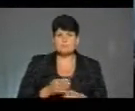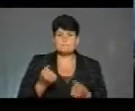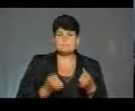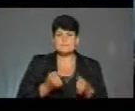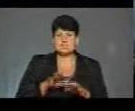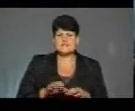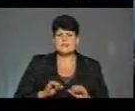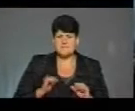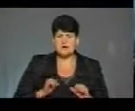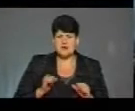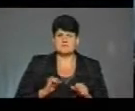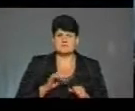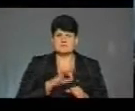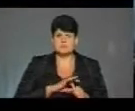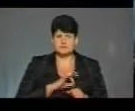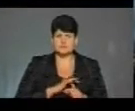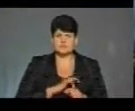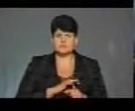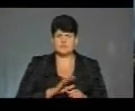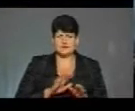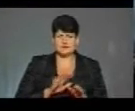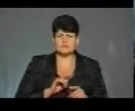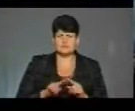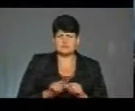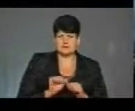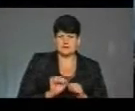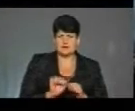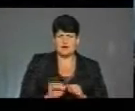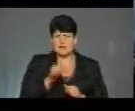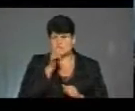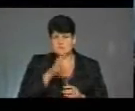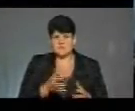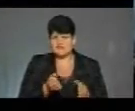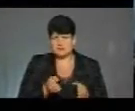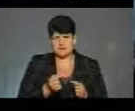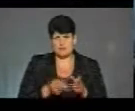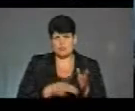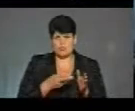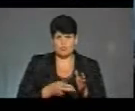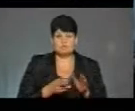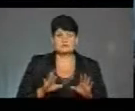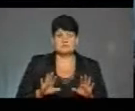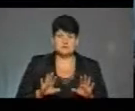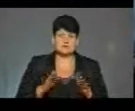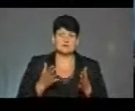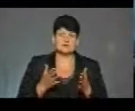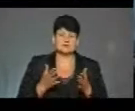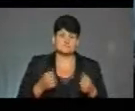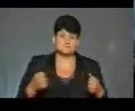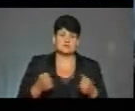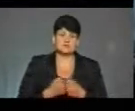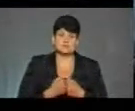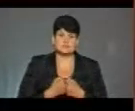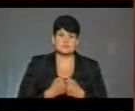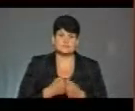потягу застосував екстрене гальмування, але, на жаль, він не зміг втримати цей поїзд і сталося зіткнення з